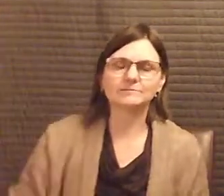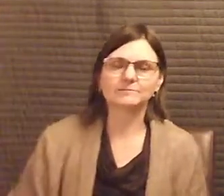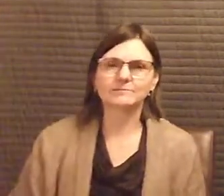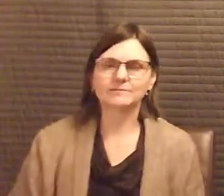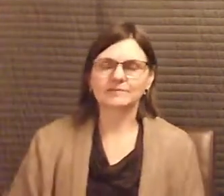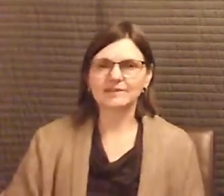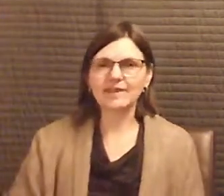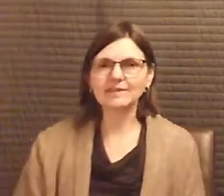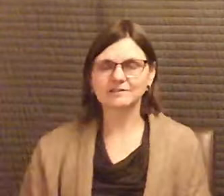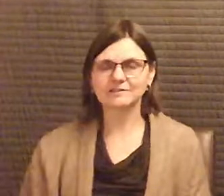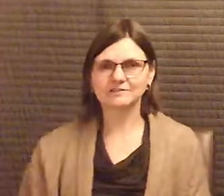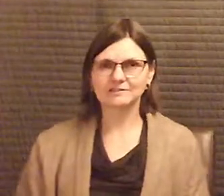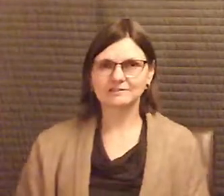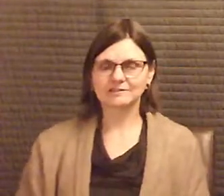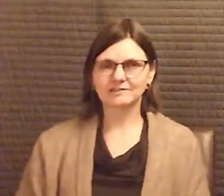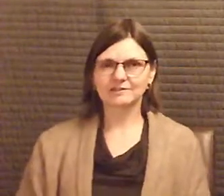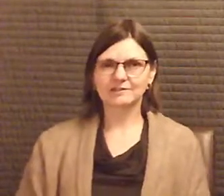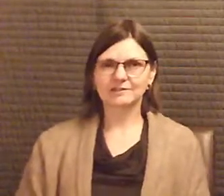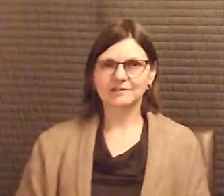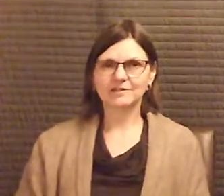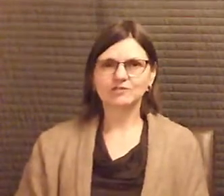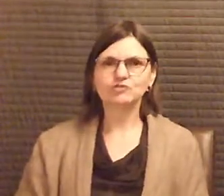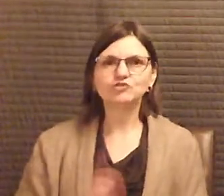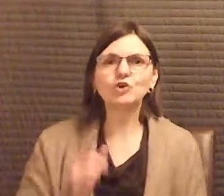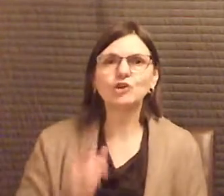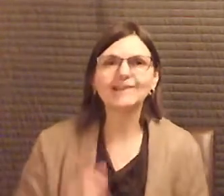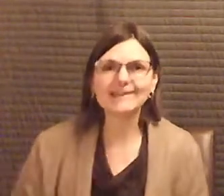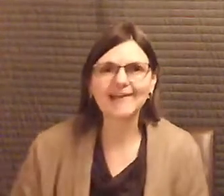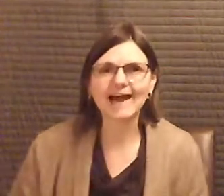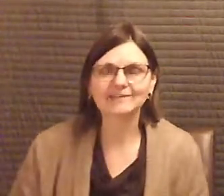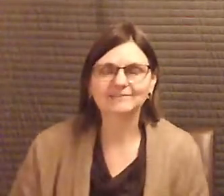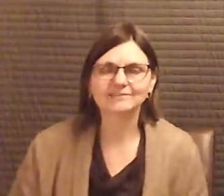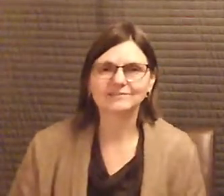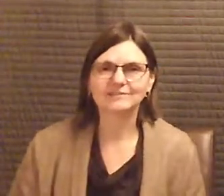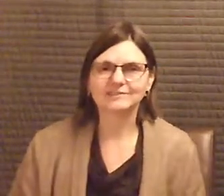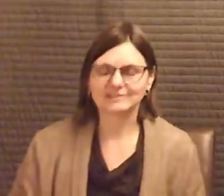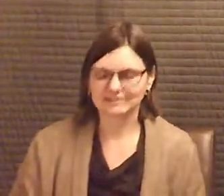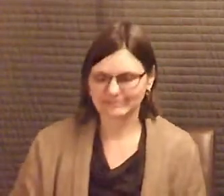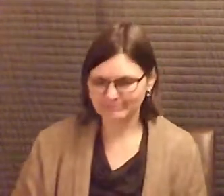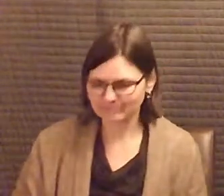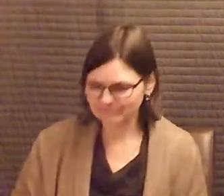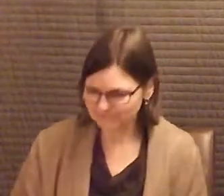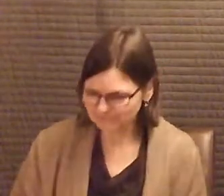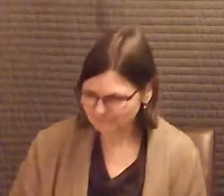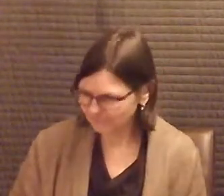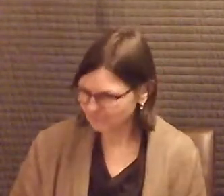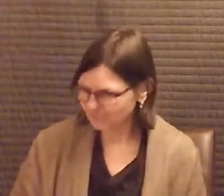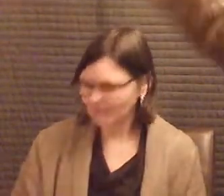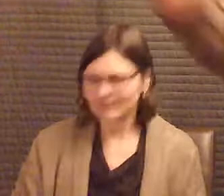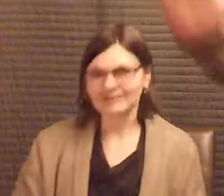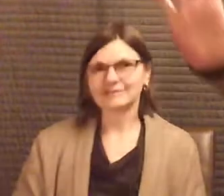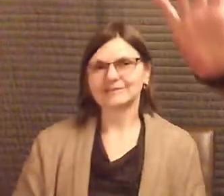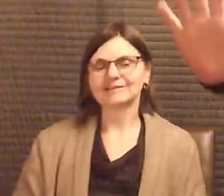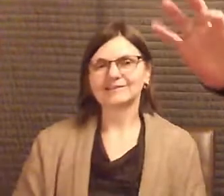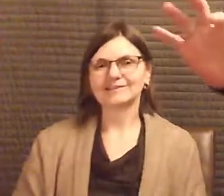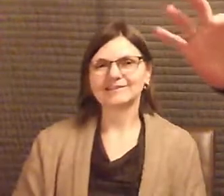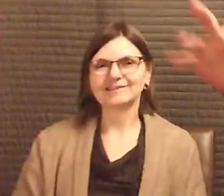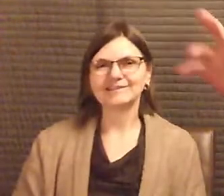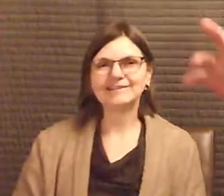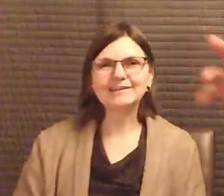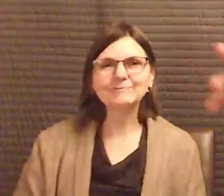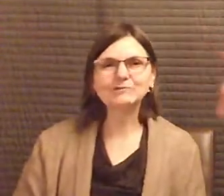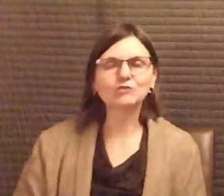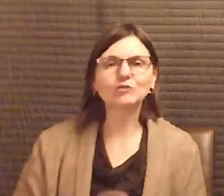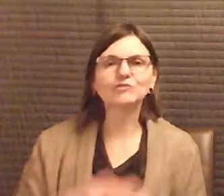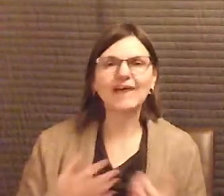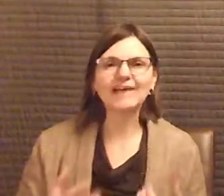jezus jezus die de leraar my class loper die challenge is